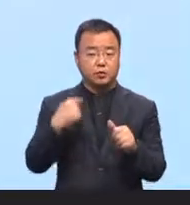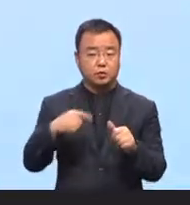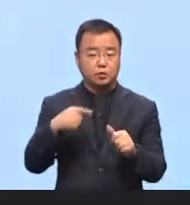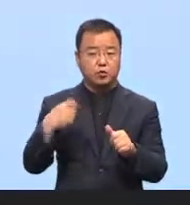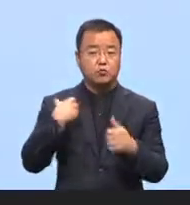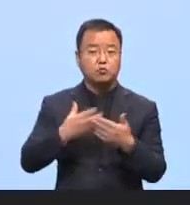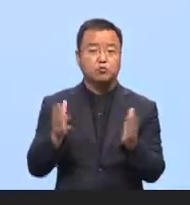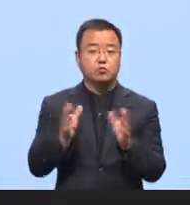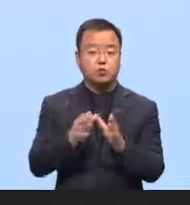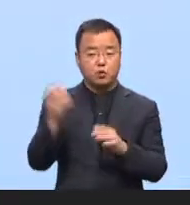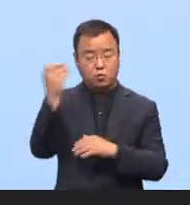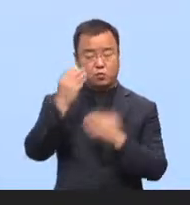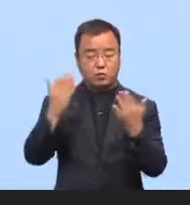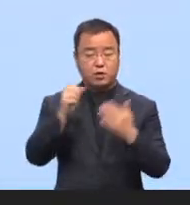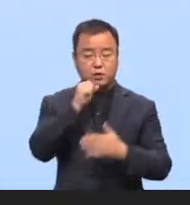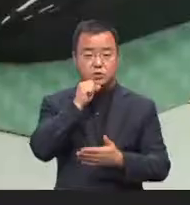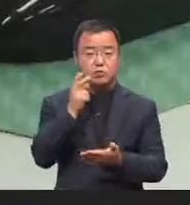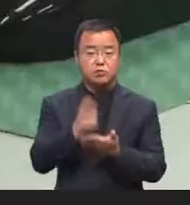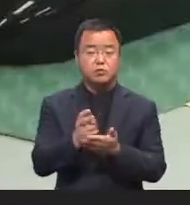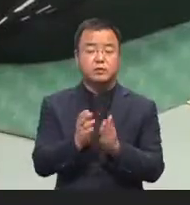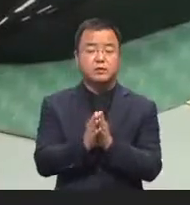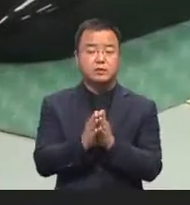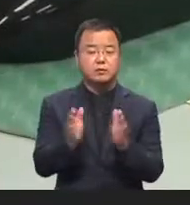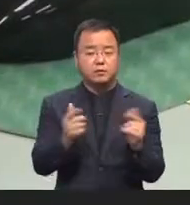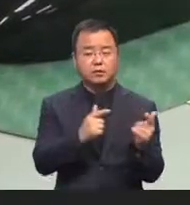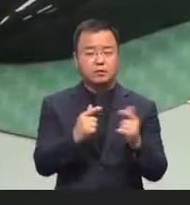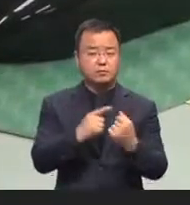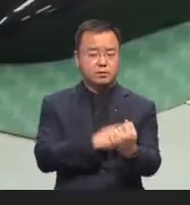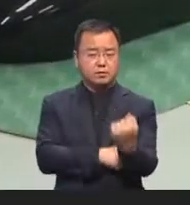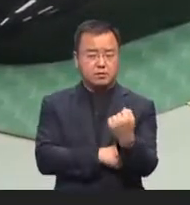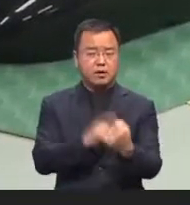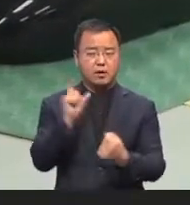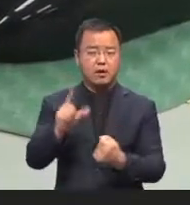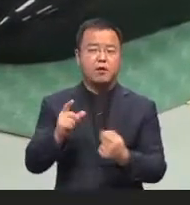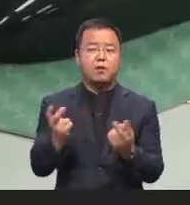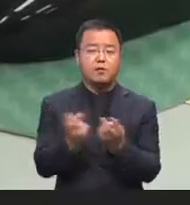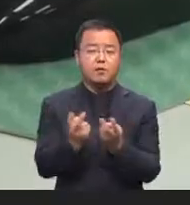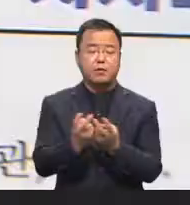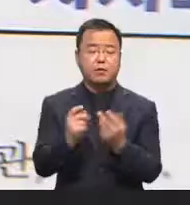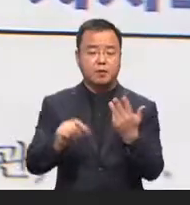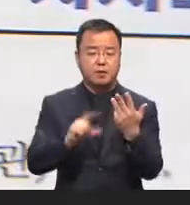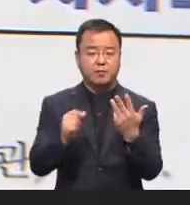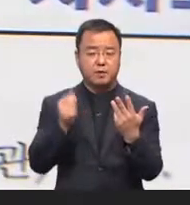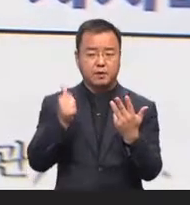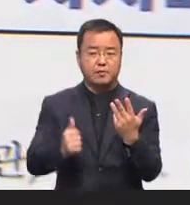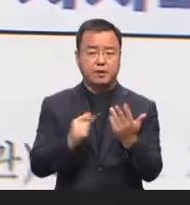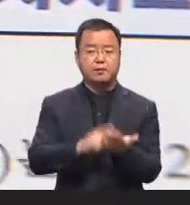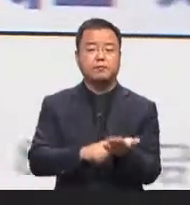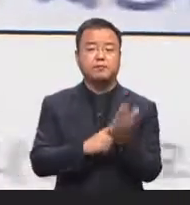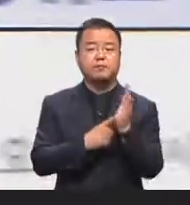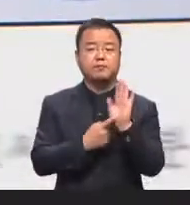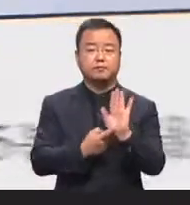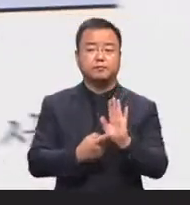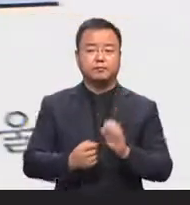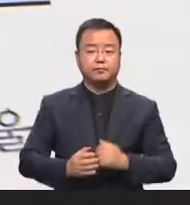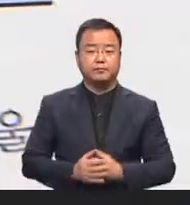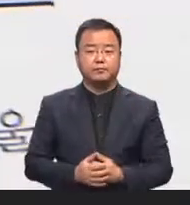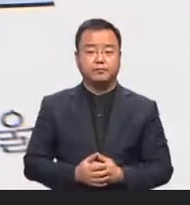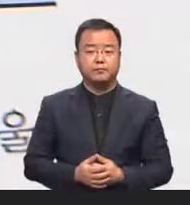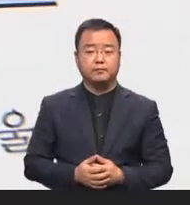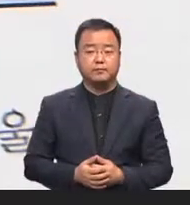고교 학점제를 중심으로 한 일반고 역량 강화 방안을 8월 말에 발표할 예정입니다. EBS 뉴스